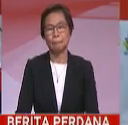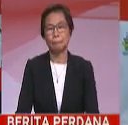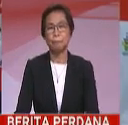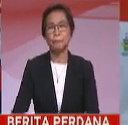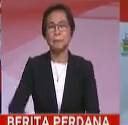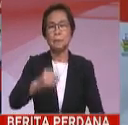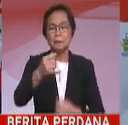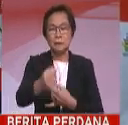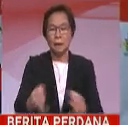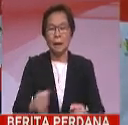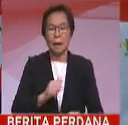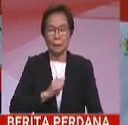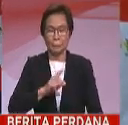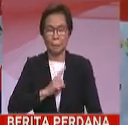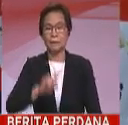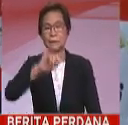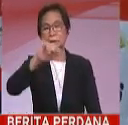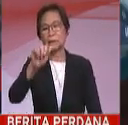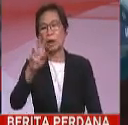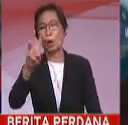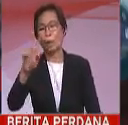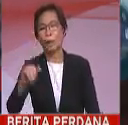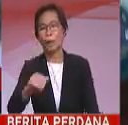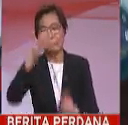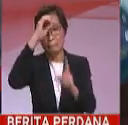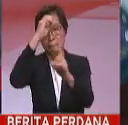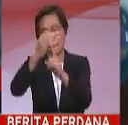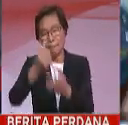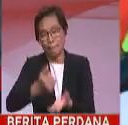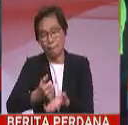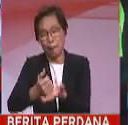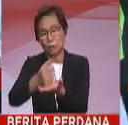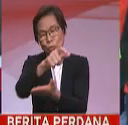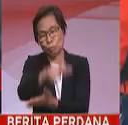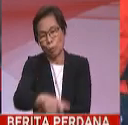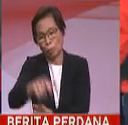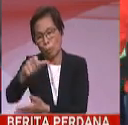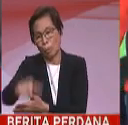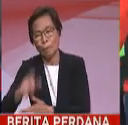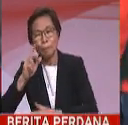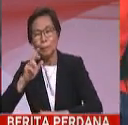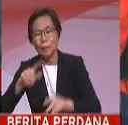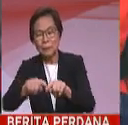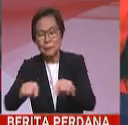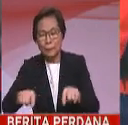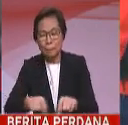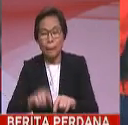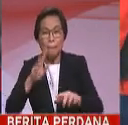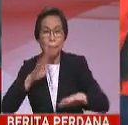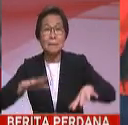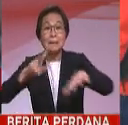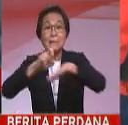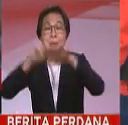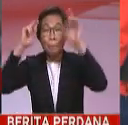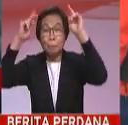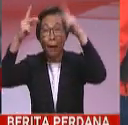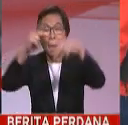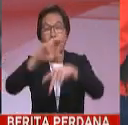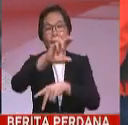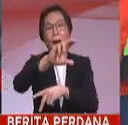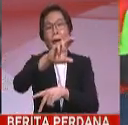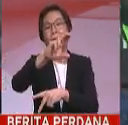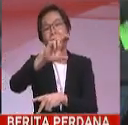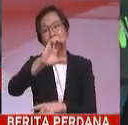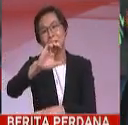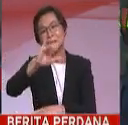Jabatan Agama Islam Wilayah Persekutuan Jawi melancarkan misi bantuan kemanusiaan ke kawasan terjejas banjir di negeri Pahang. Kawasan Cini dipilih